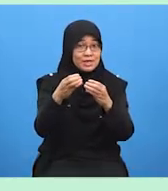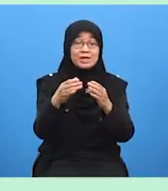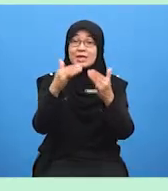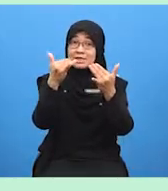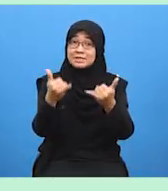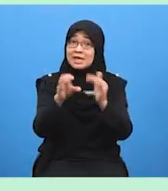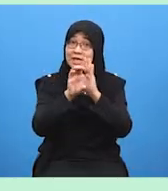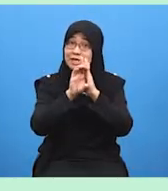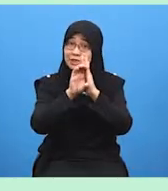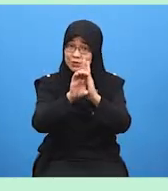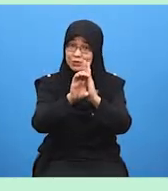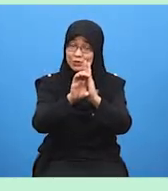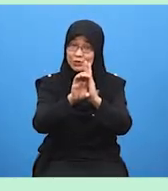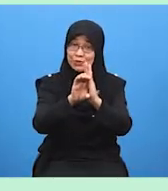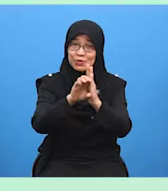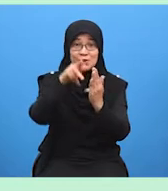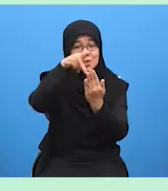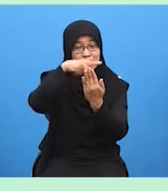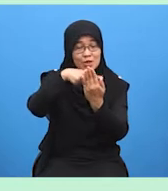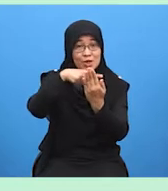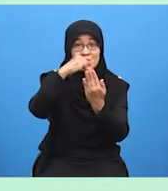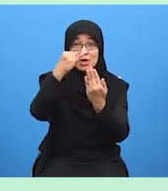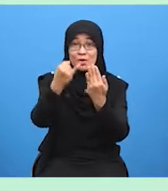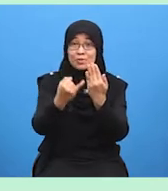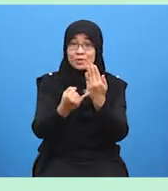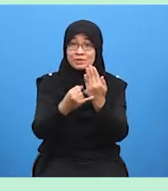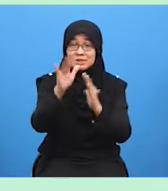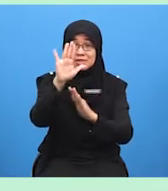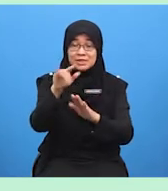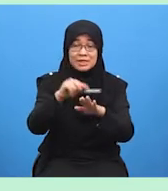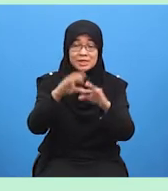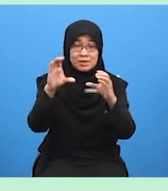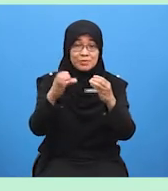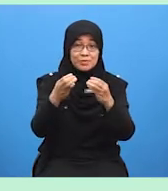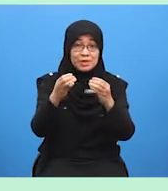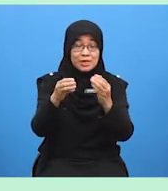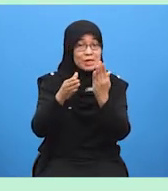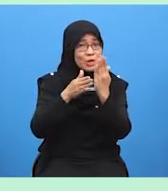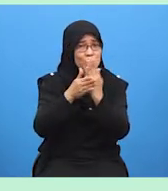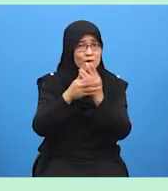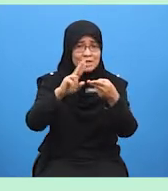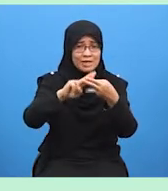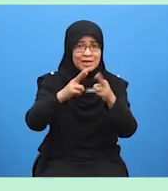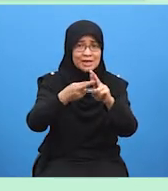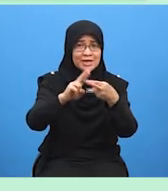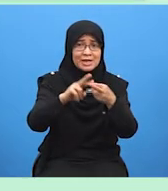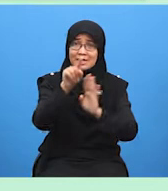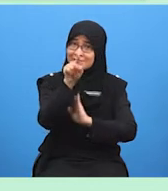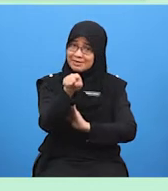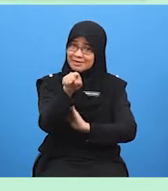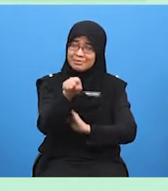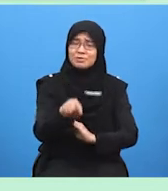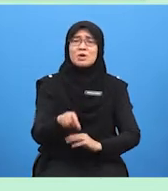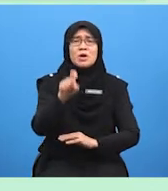rekaan aksesori yang telah dihasilkan oleh beberapa orang rakan kamu. Pastinya murid-murid mempunyai